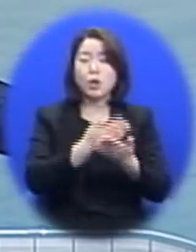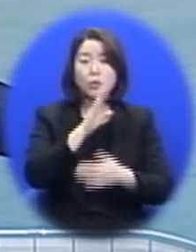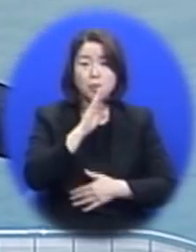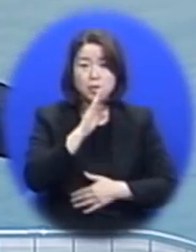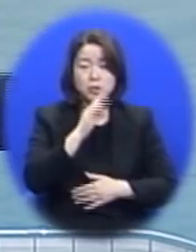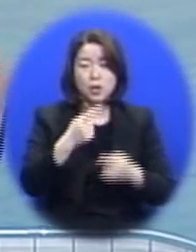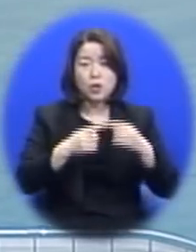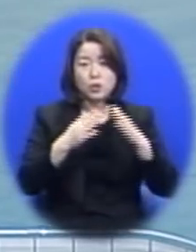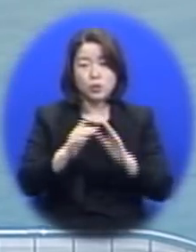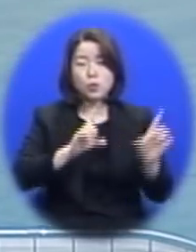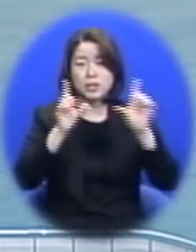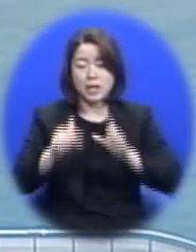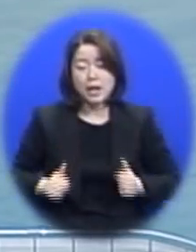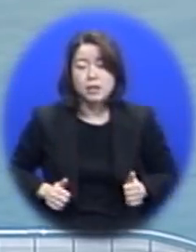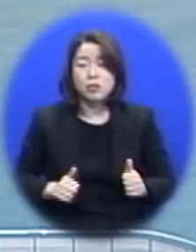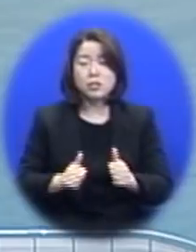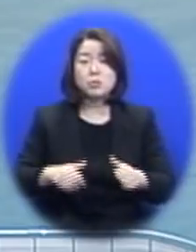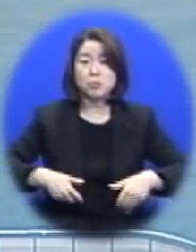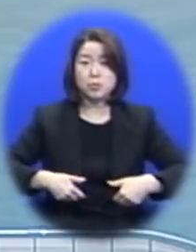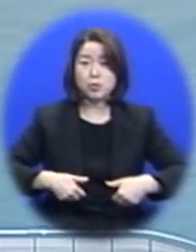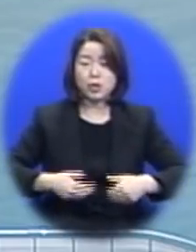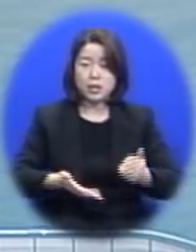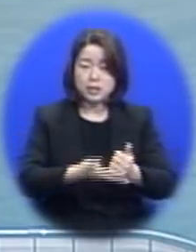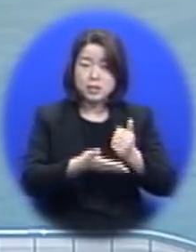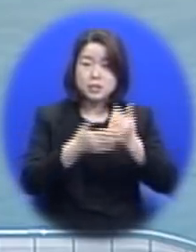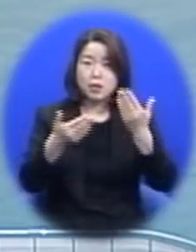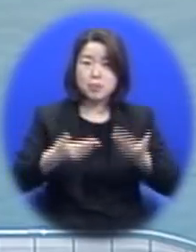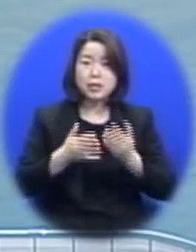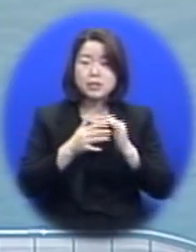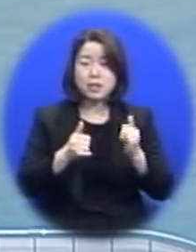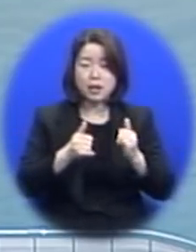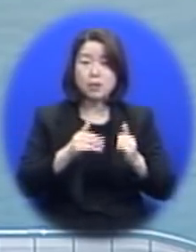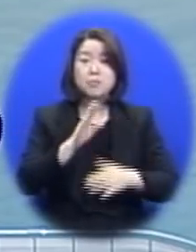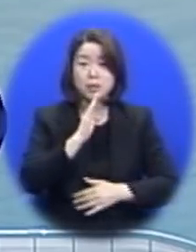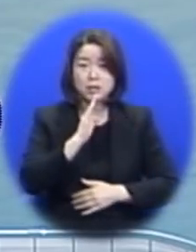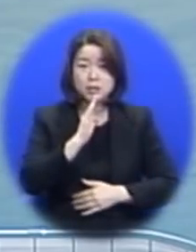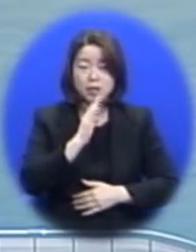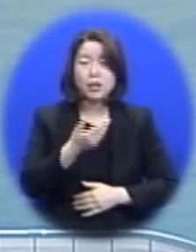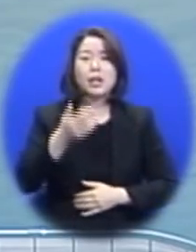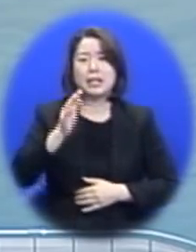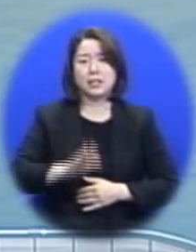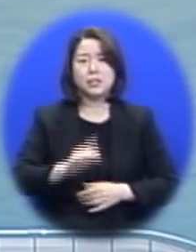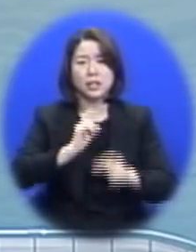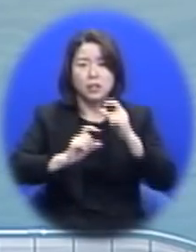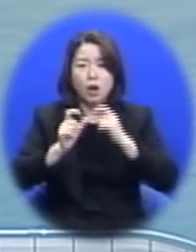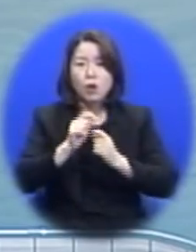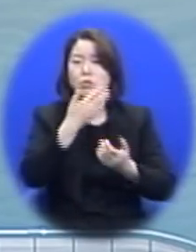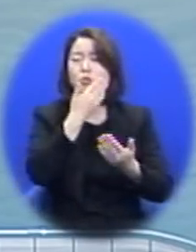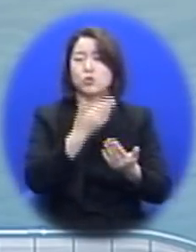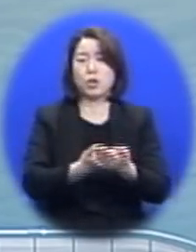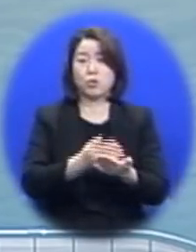되고 칭찬받는 사람이어야 합니다. 그러나 정말 중요한 것은